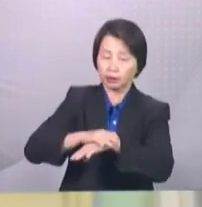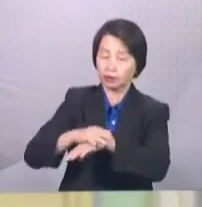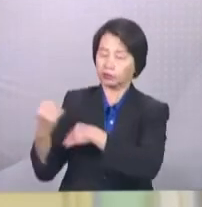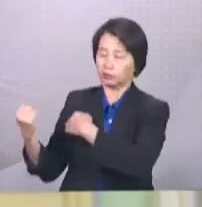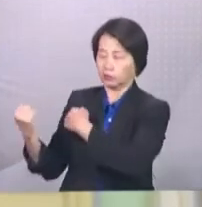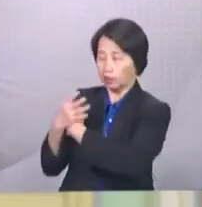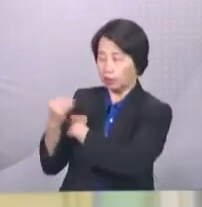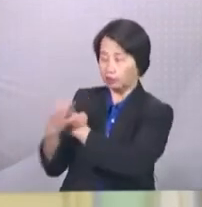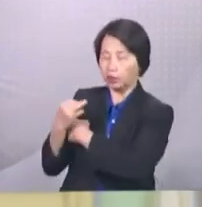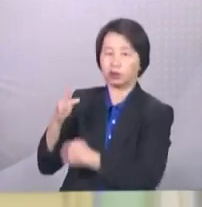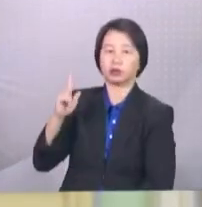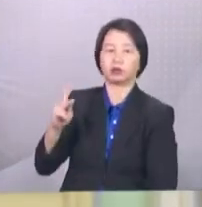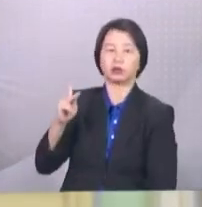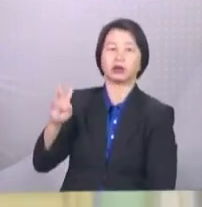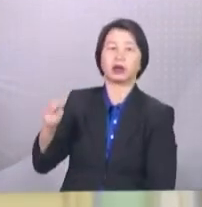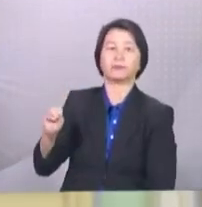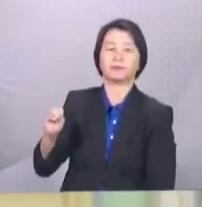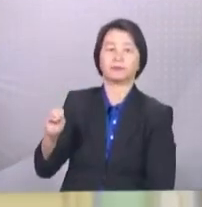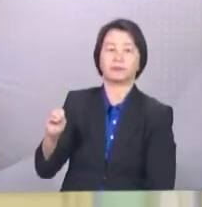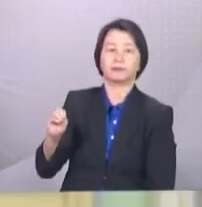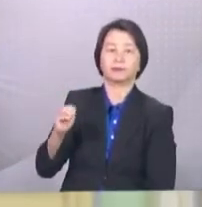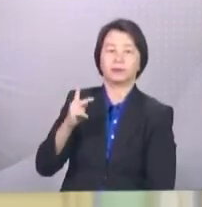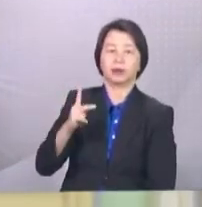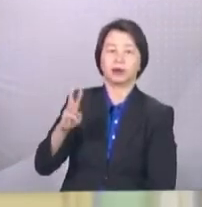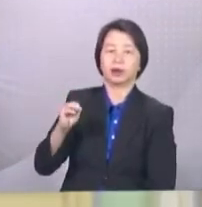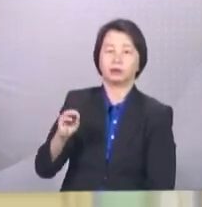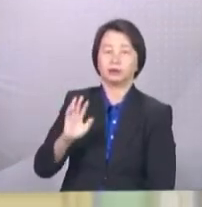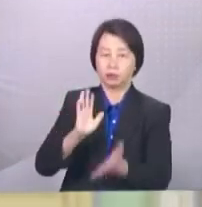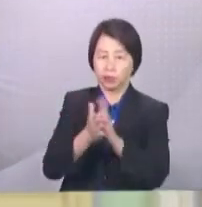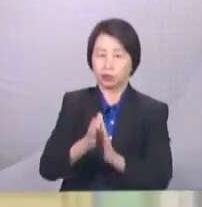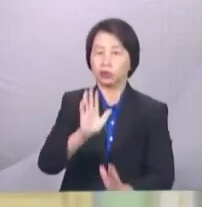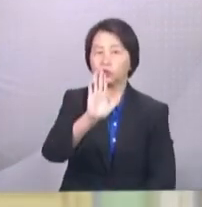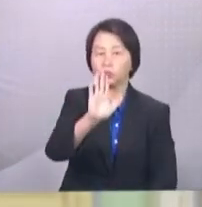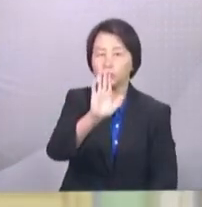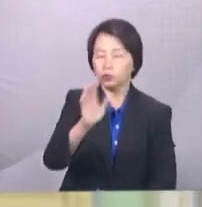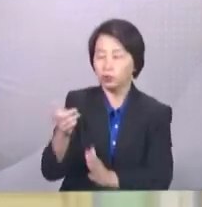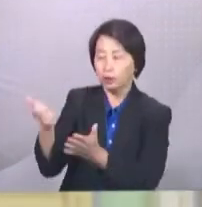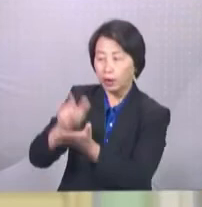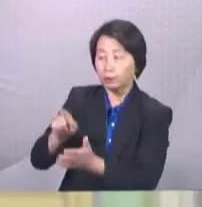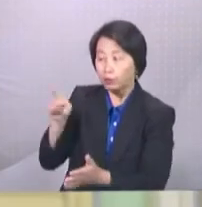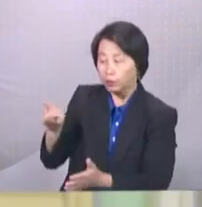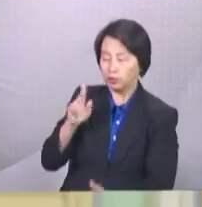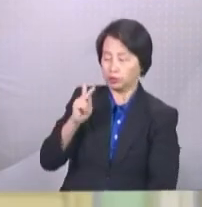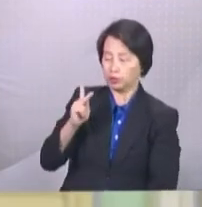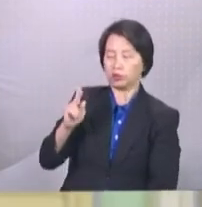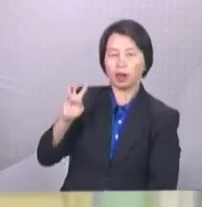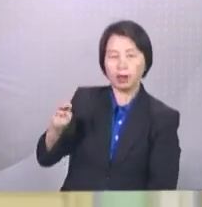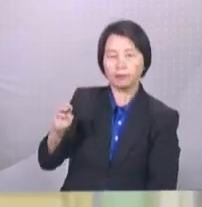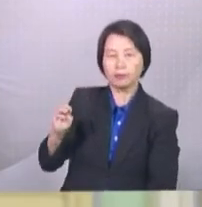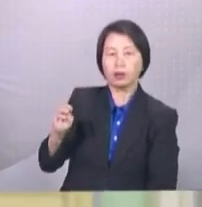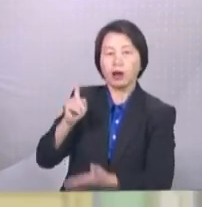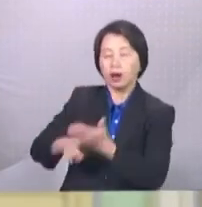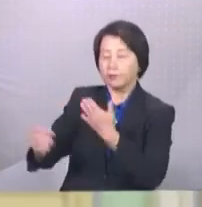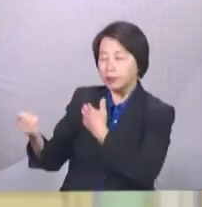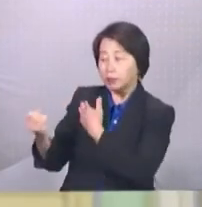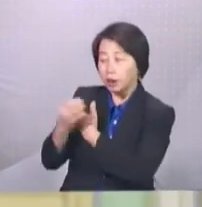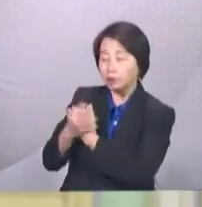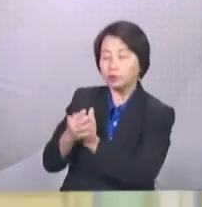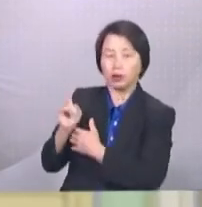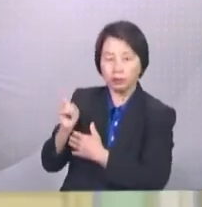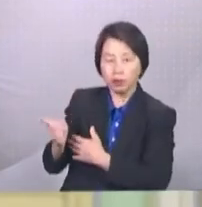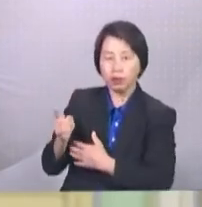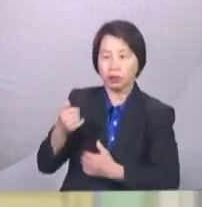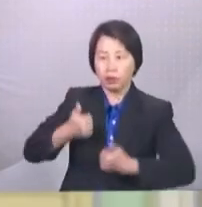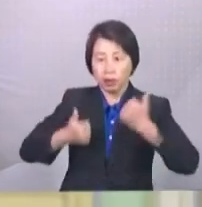DPD Kementerian Kesehatan jadi kita akan menunggu lah laporan DPD tragis Selatan dana penasehat mereka tambah the